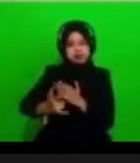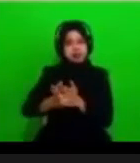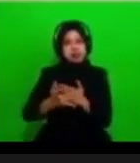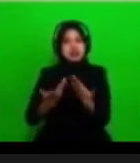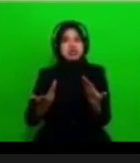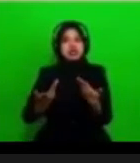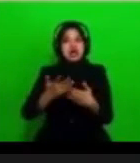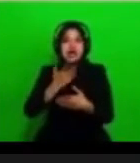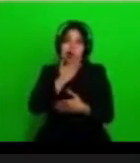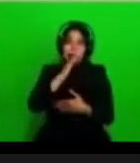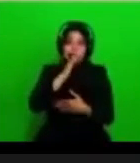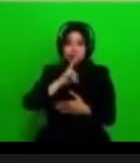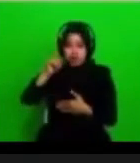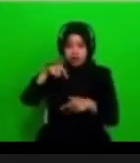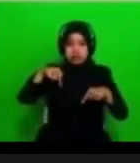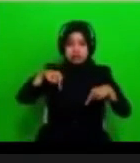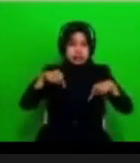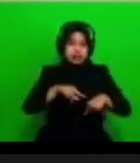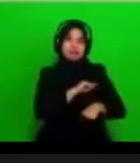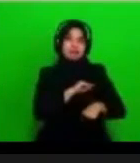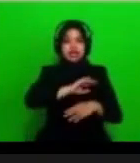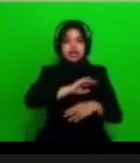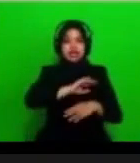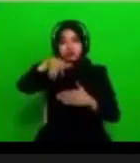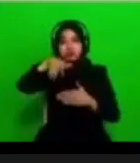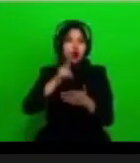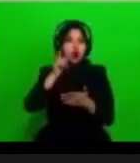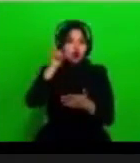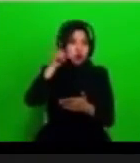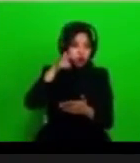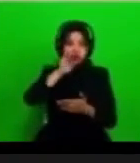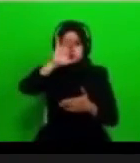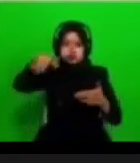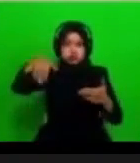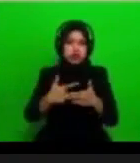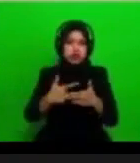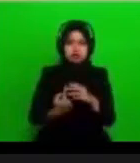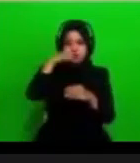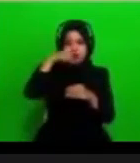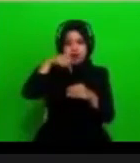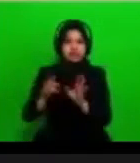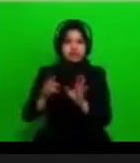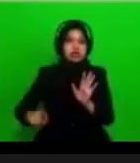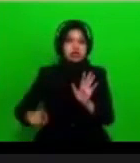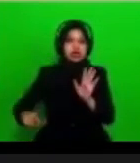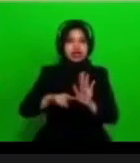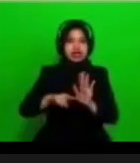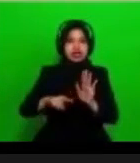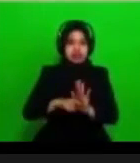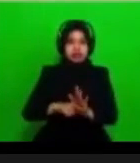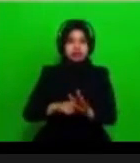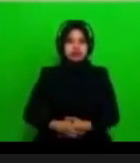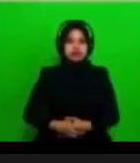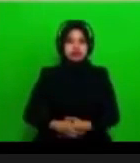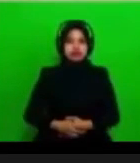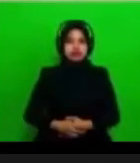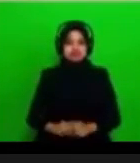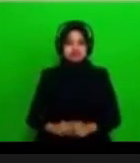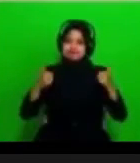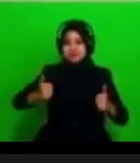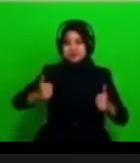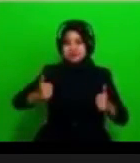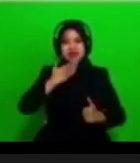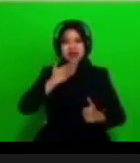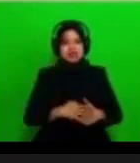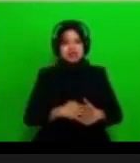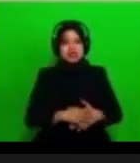Dan alhamdulillah seluruh panitia dan kru atau tim yang bertugas ini juga sudah melakukan swab antigen dan dinyatakan non reaktif. Terima